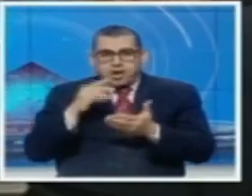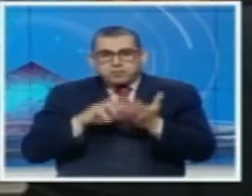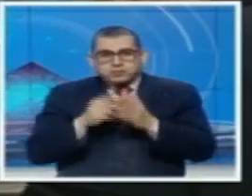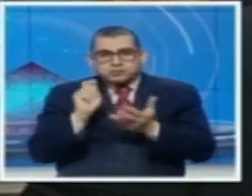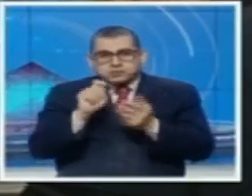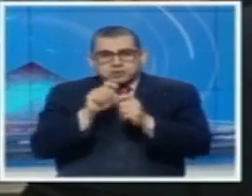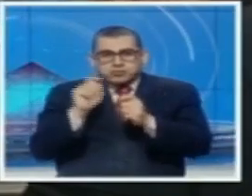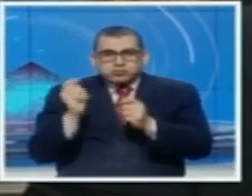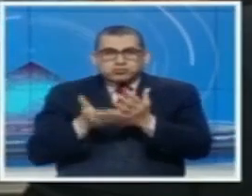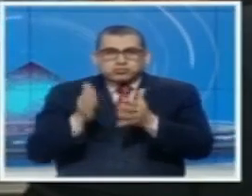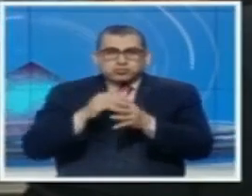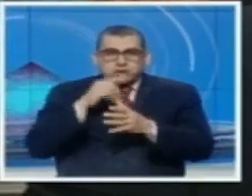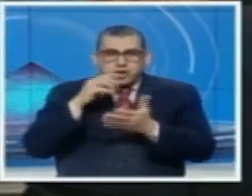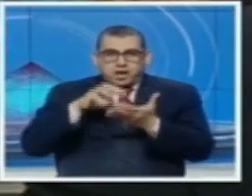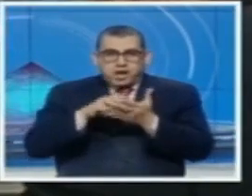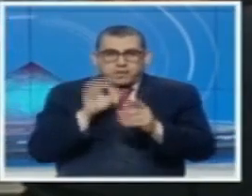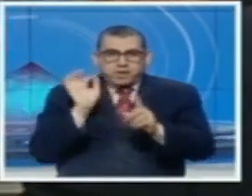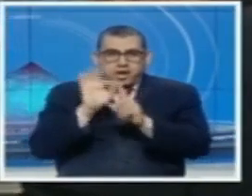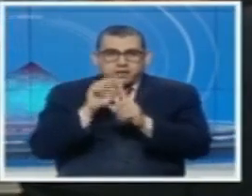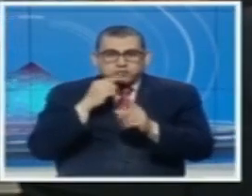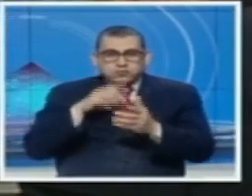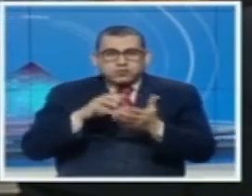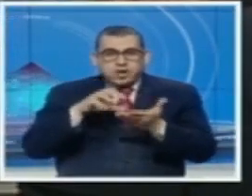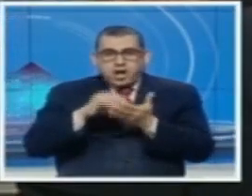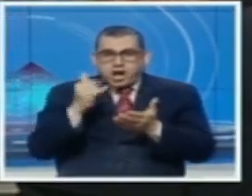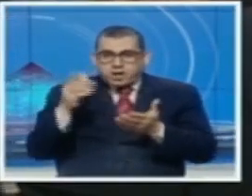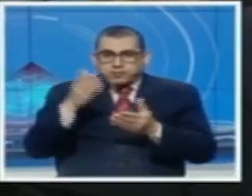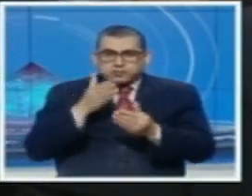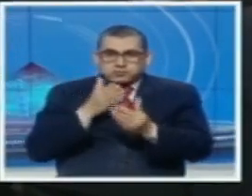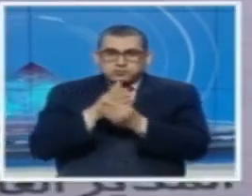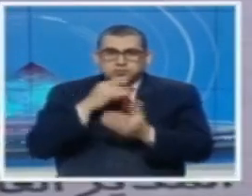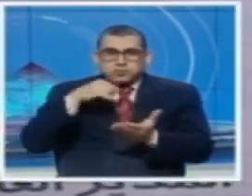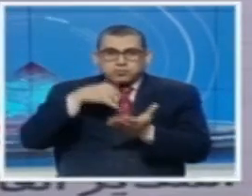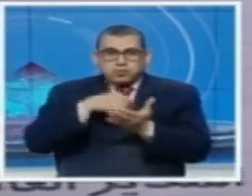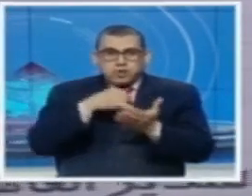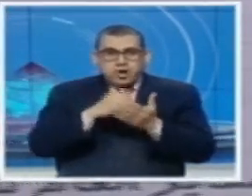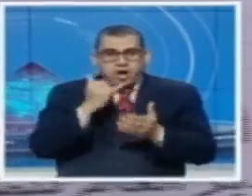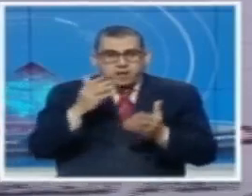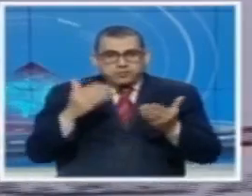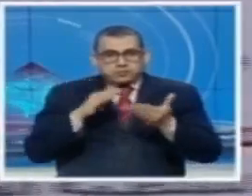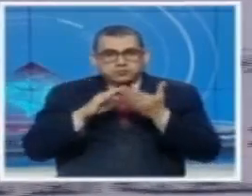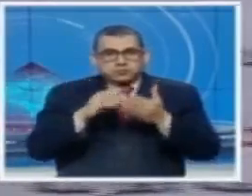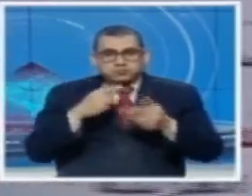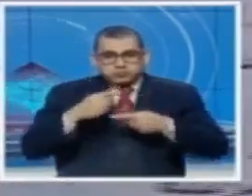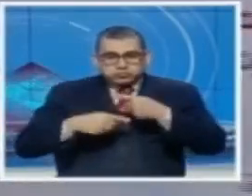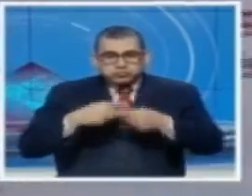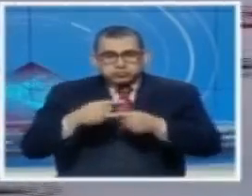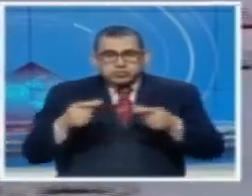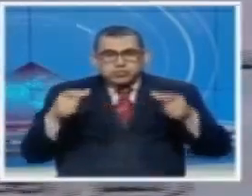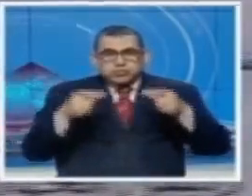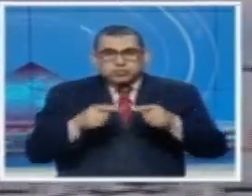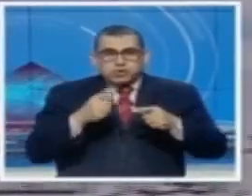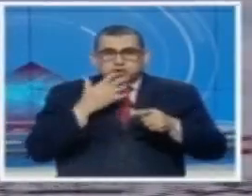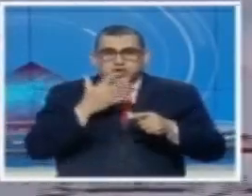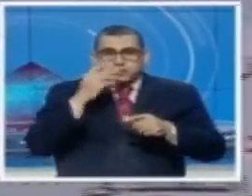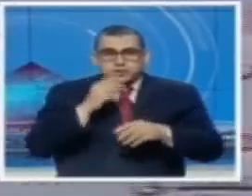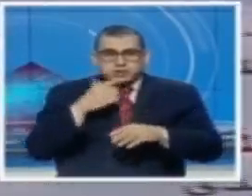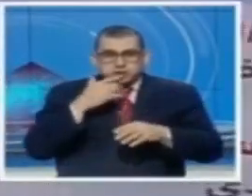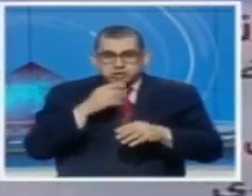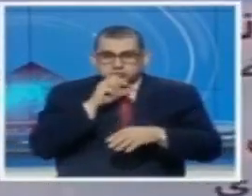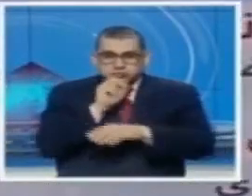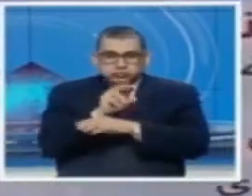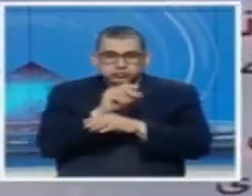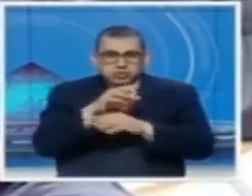عام. لذلك هذا المؤتمر من المؤتمرات الهامة في الوطن العربي. هذا وقد تطرق مؤتمر تعليم الكبار في الوطن العربي